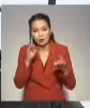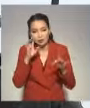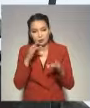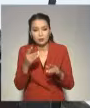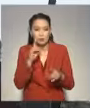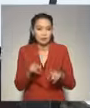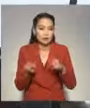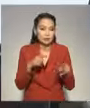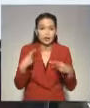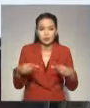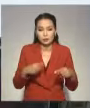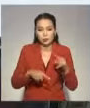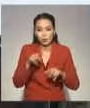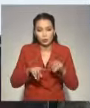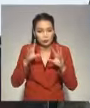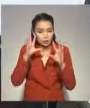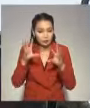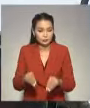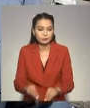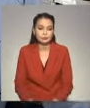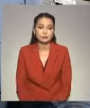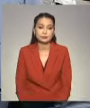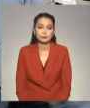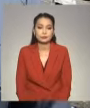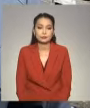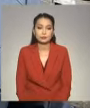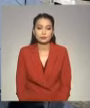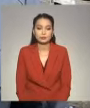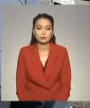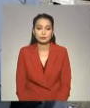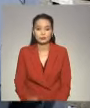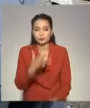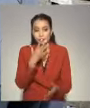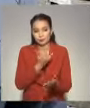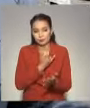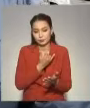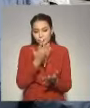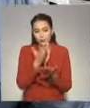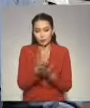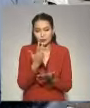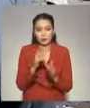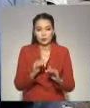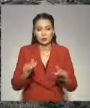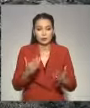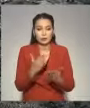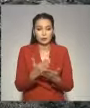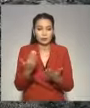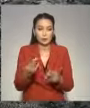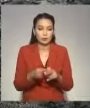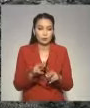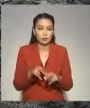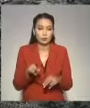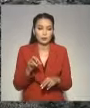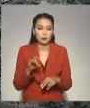көшірді. Ал кейбіреулері туысқандарының үйін паналауға мәжбүр. У меня трое детей. Менің үш балам бар, олар осы береке ықшам